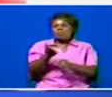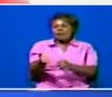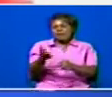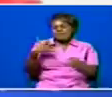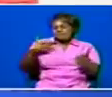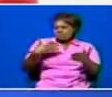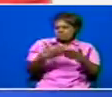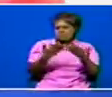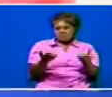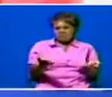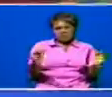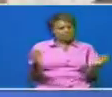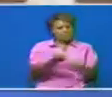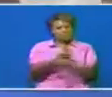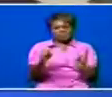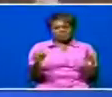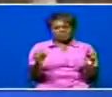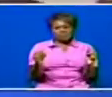tumefika, hatukefika.